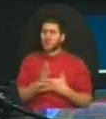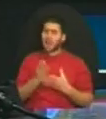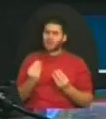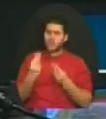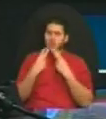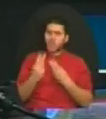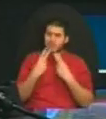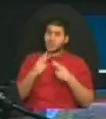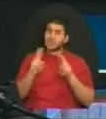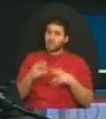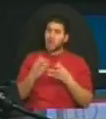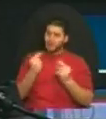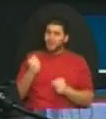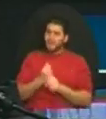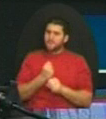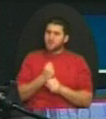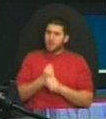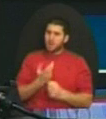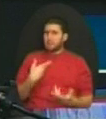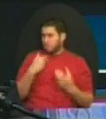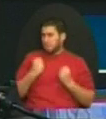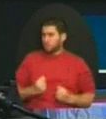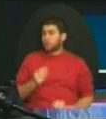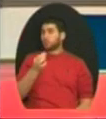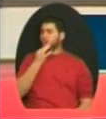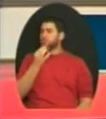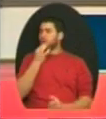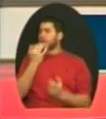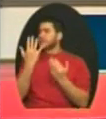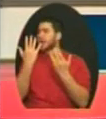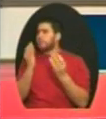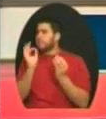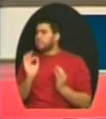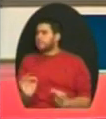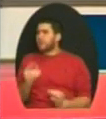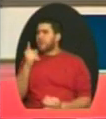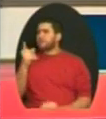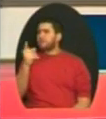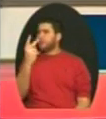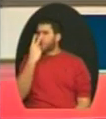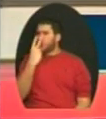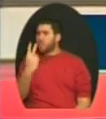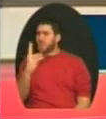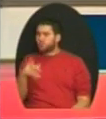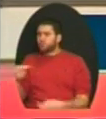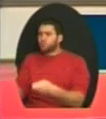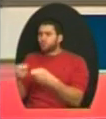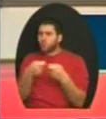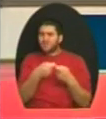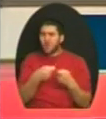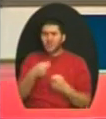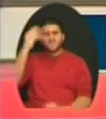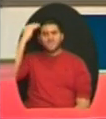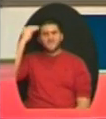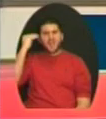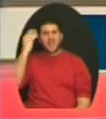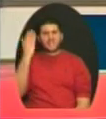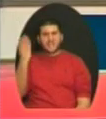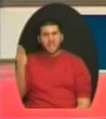תוצאות, ויש עוד הרבה עבודה, אין לנו ספק בזה. עד כמה אתם מוצאות שותפות בצד הפלסטיני,